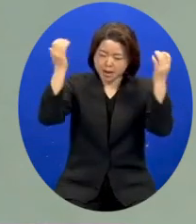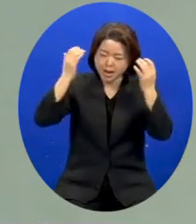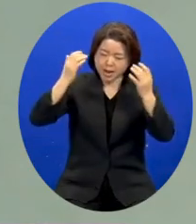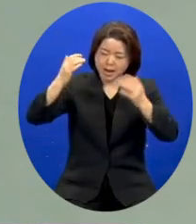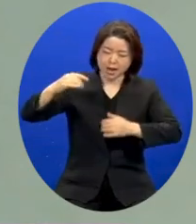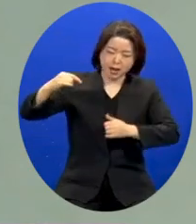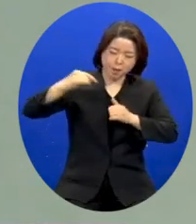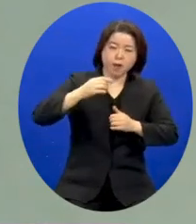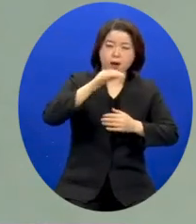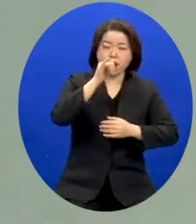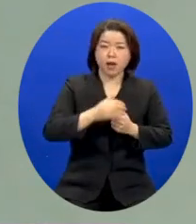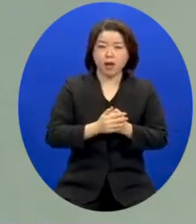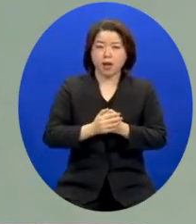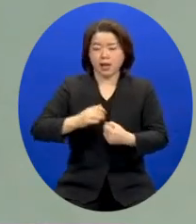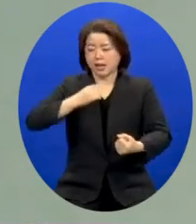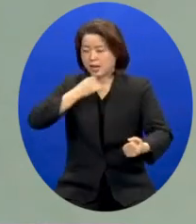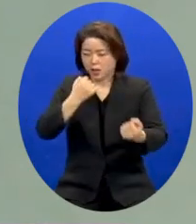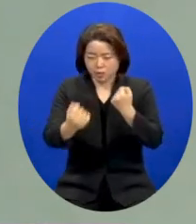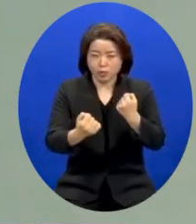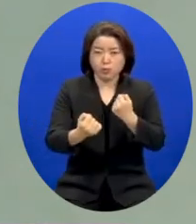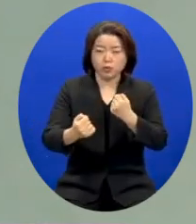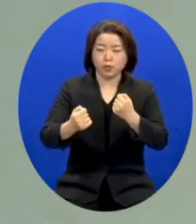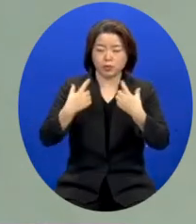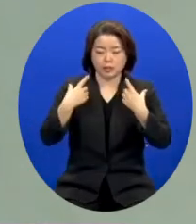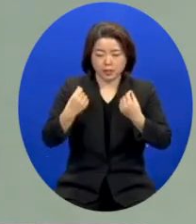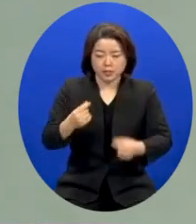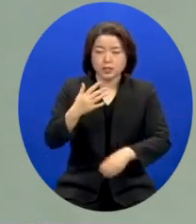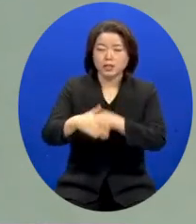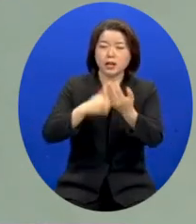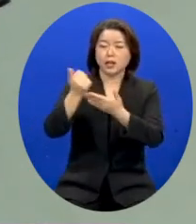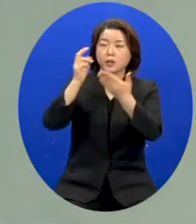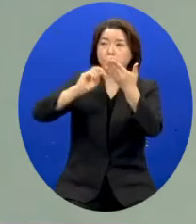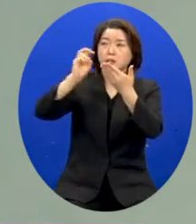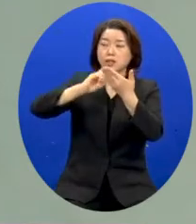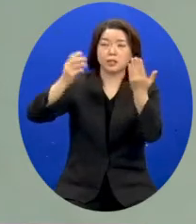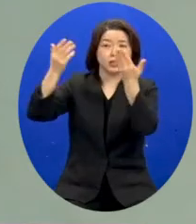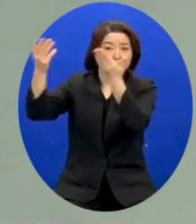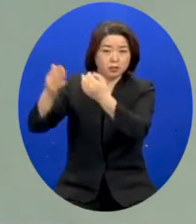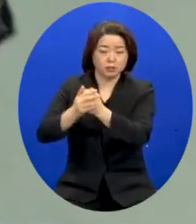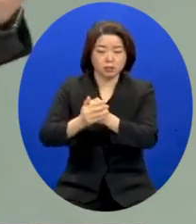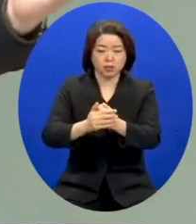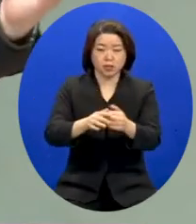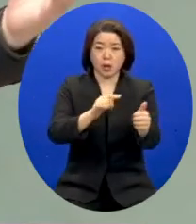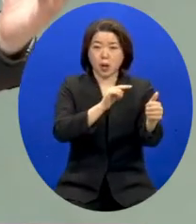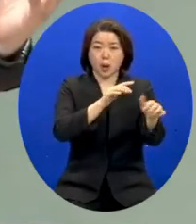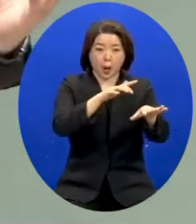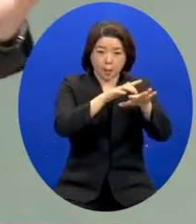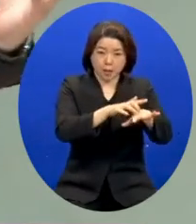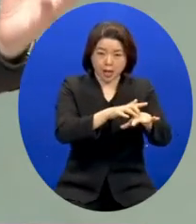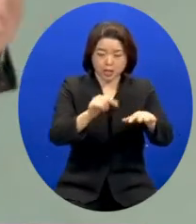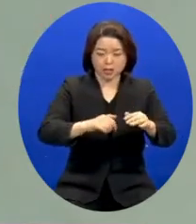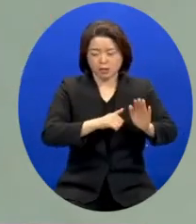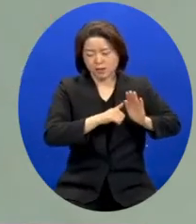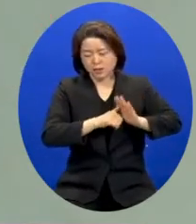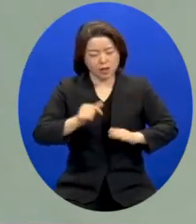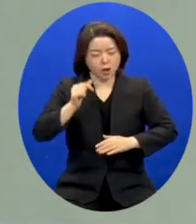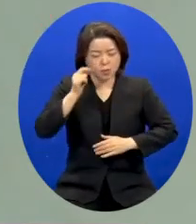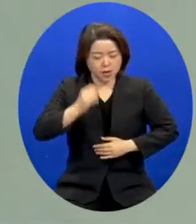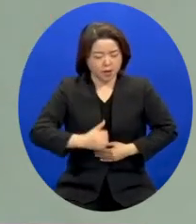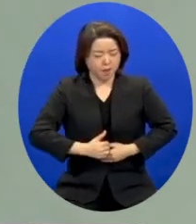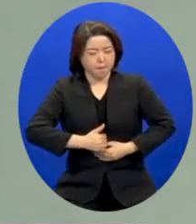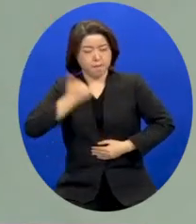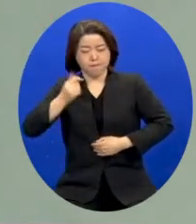만듭니다. 그럼에도 불구하고 우리가 여전히 하나님을 찬양하면 마귀는 정말 견딜 수 없이 분노하게